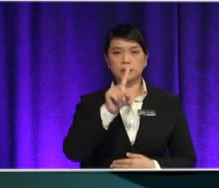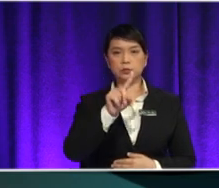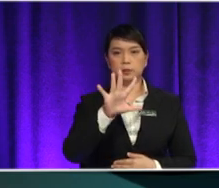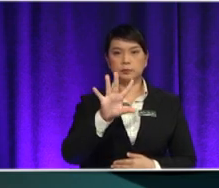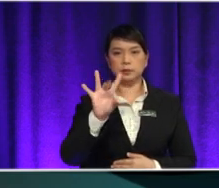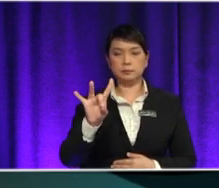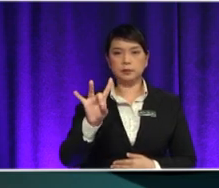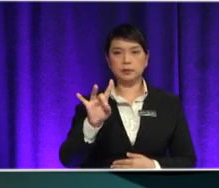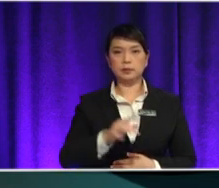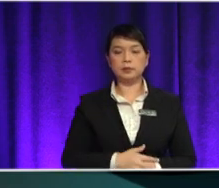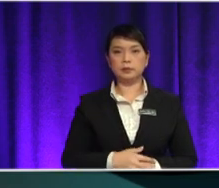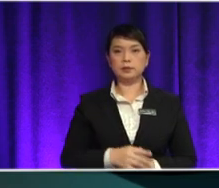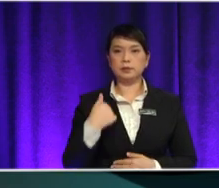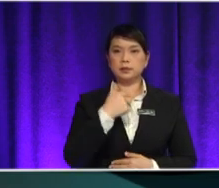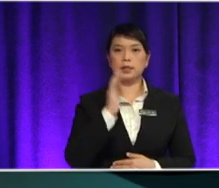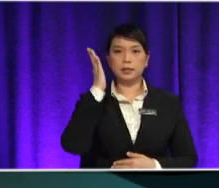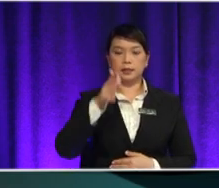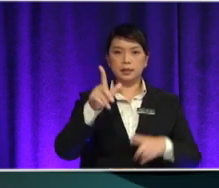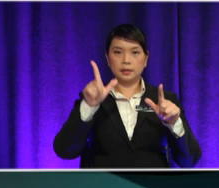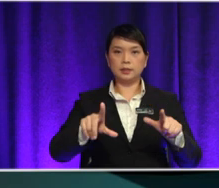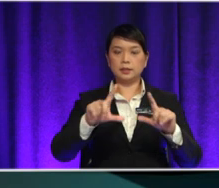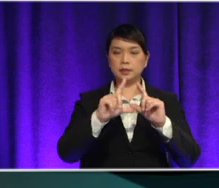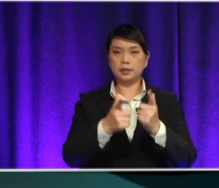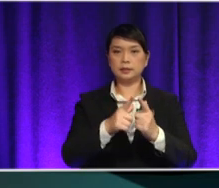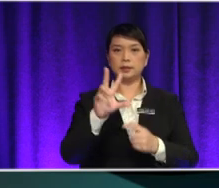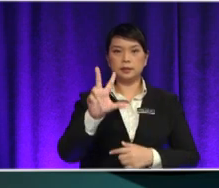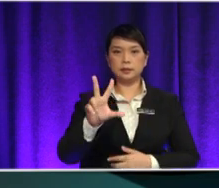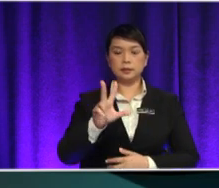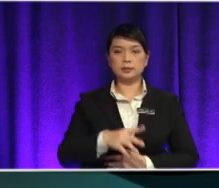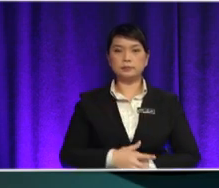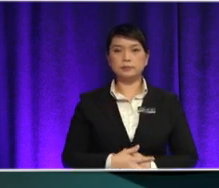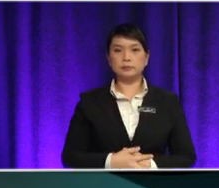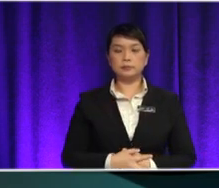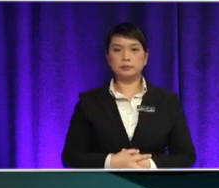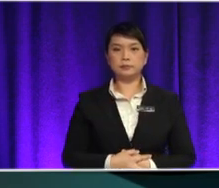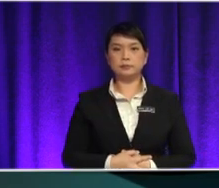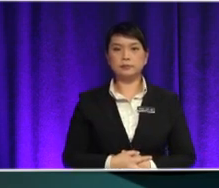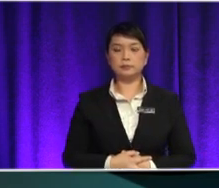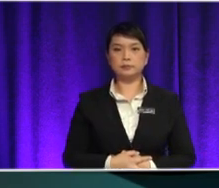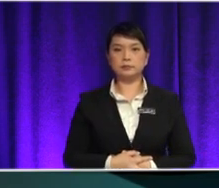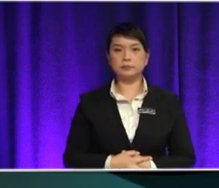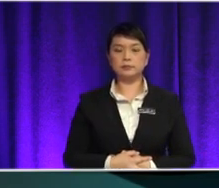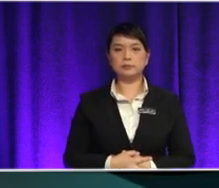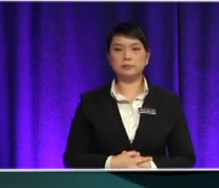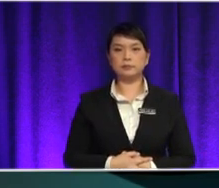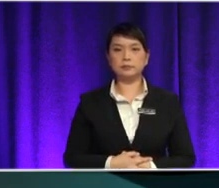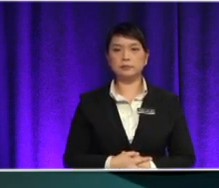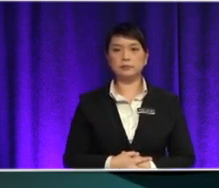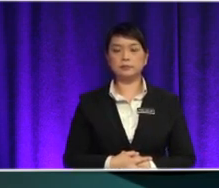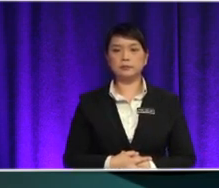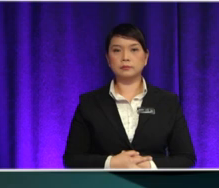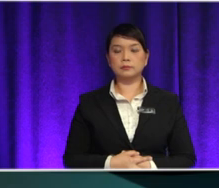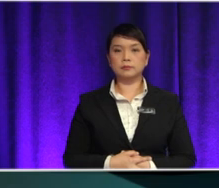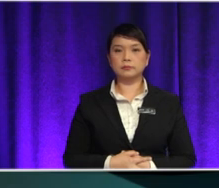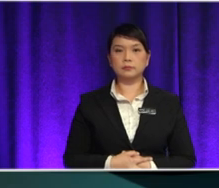di kelas yang ketiga, iaitu di antara 155 hingga 159. Baik. Seterusnya